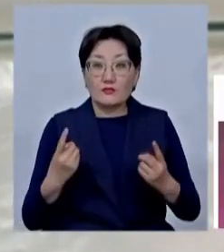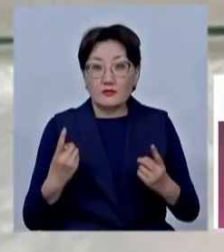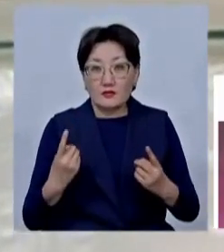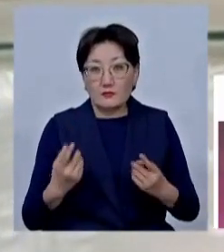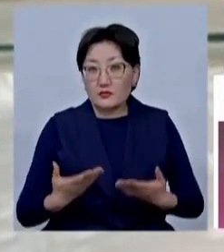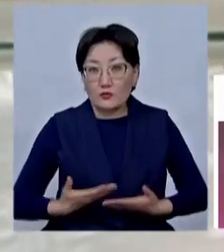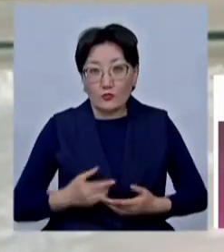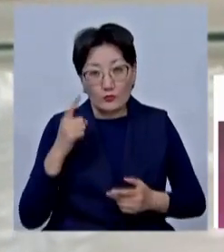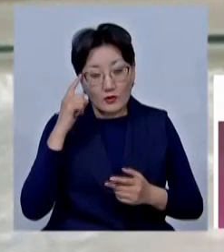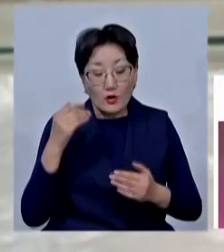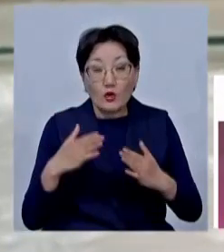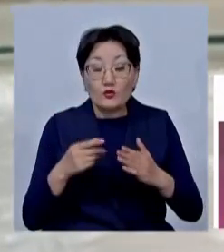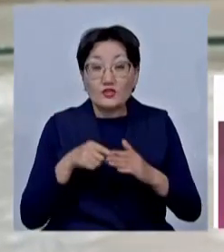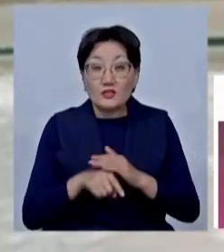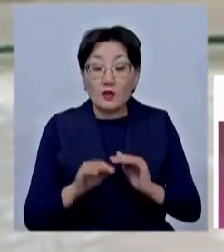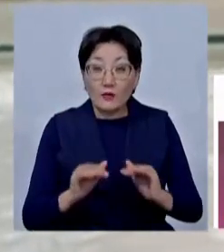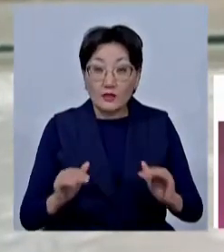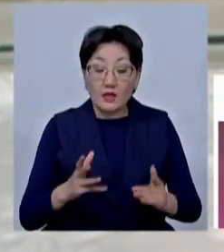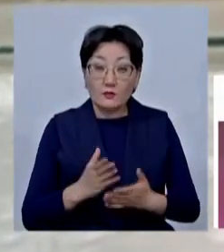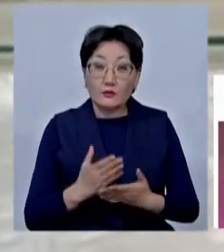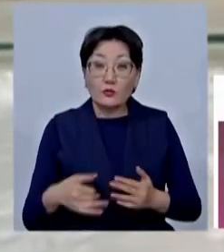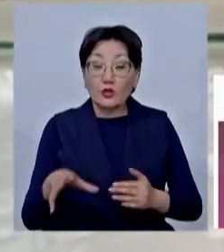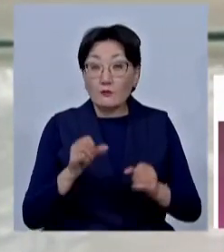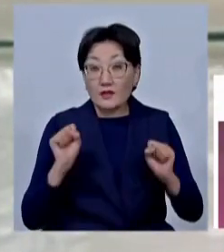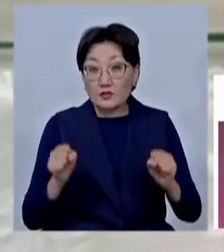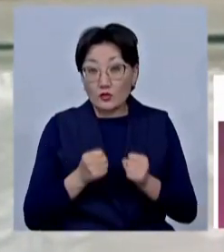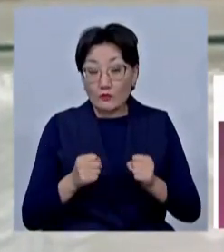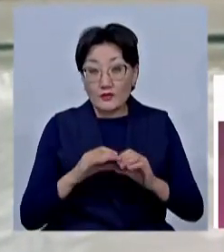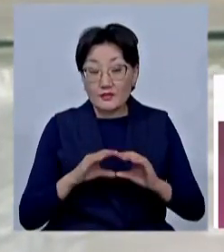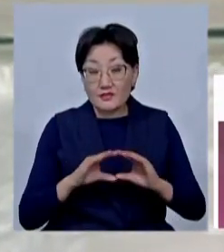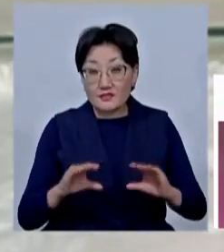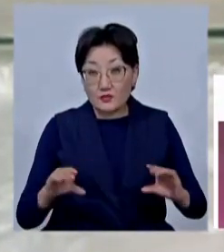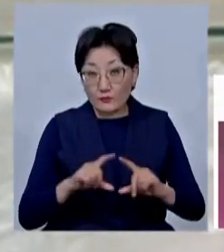деп. Үйде кішкентай балалар бар, олар тоңады. Міне садиктен